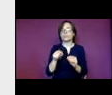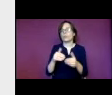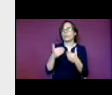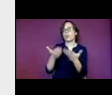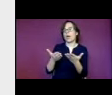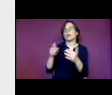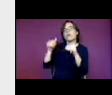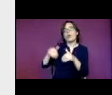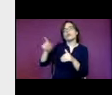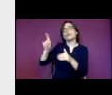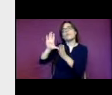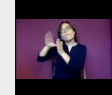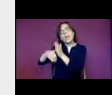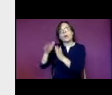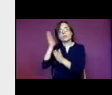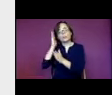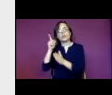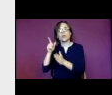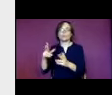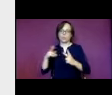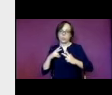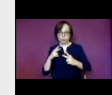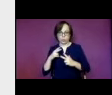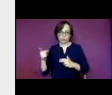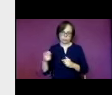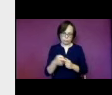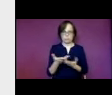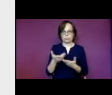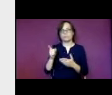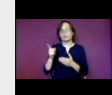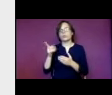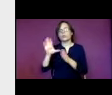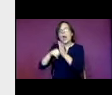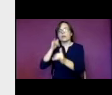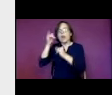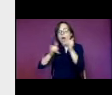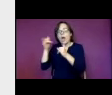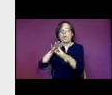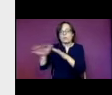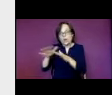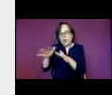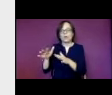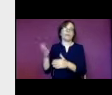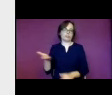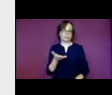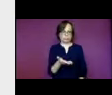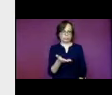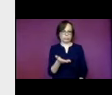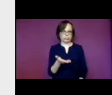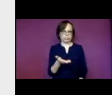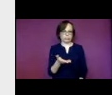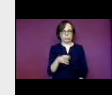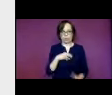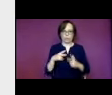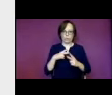miasta i oderwania się od tego zgiełku miejskiego w okolicach Stadionu Narodowego